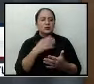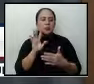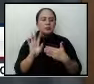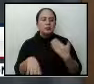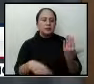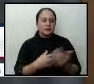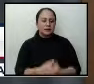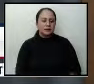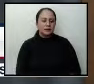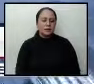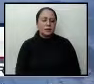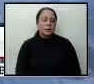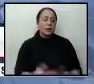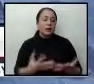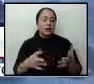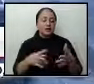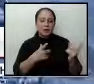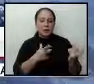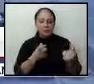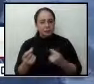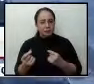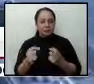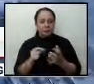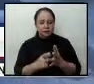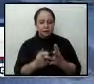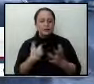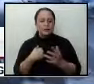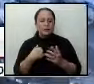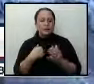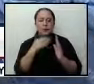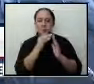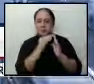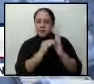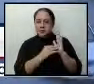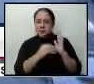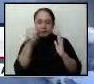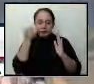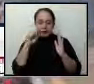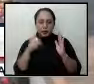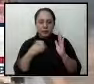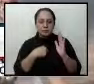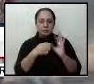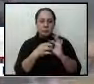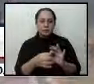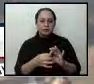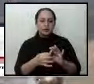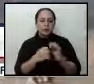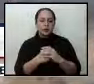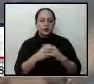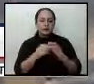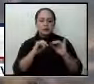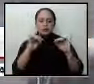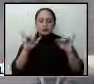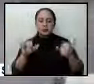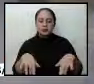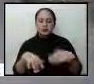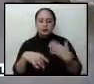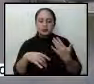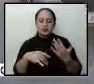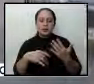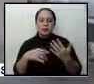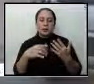pag nag-roll out sa kanila. Sa mga naitalang violation, dito naman magbabase ang demerit system na ipinapatupad. Kung gaano kahaba